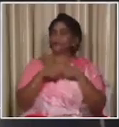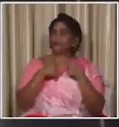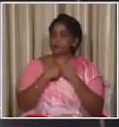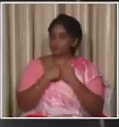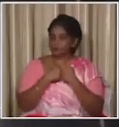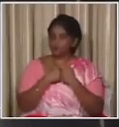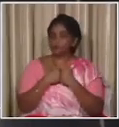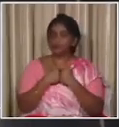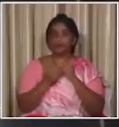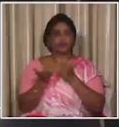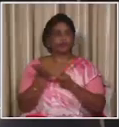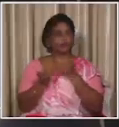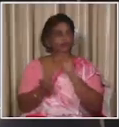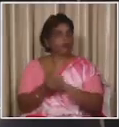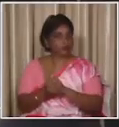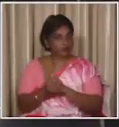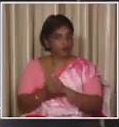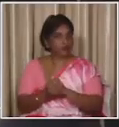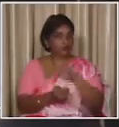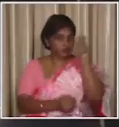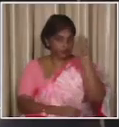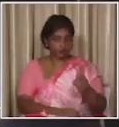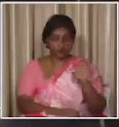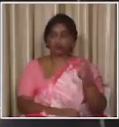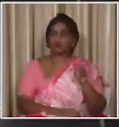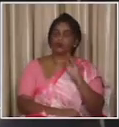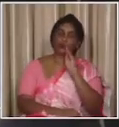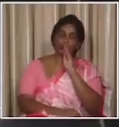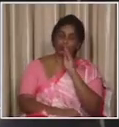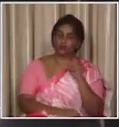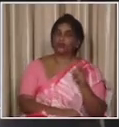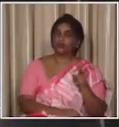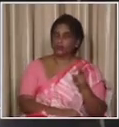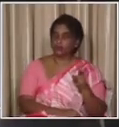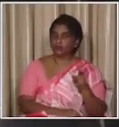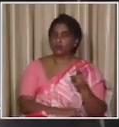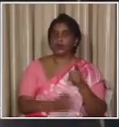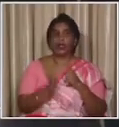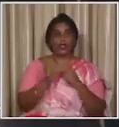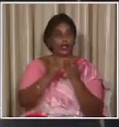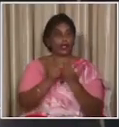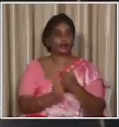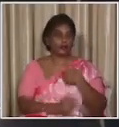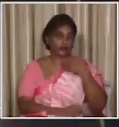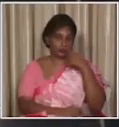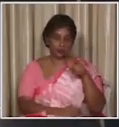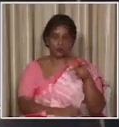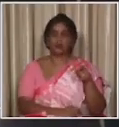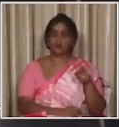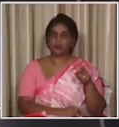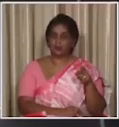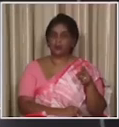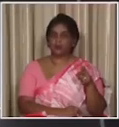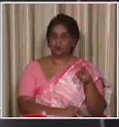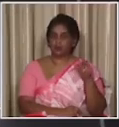සංගමයක භාණ්ඩාගාරිකවරය වෙන්න ඕන අඩුම තරමේ චාටර්ඩ්